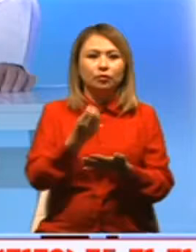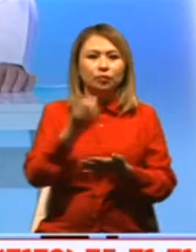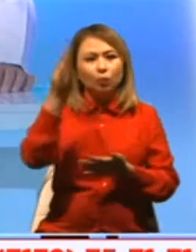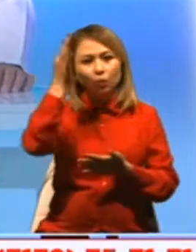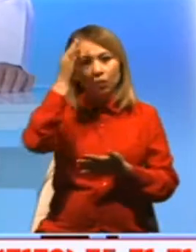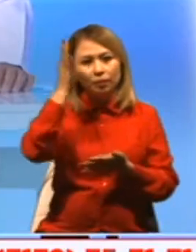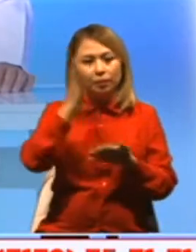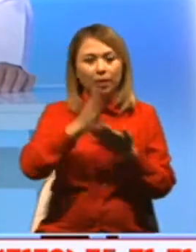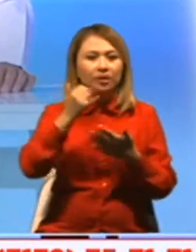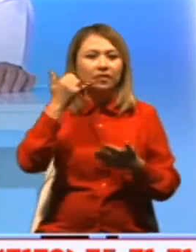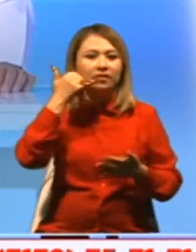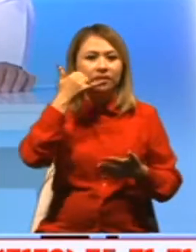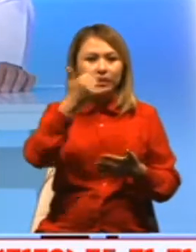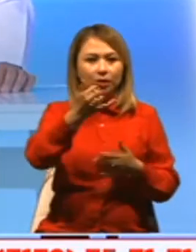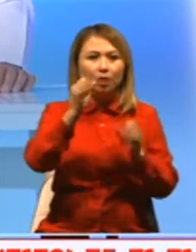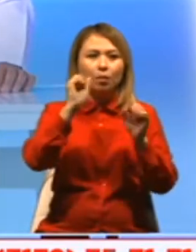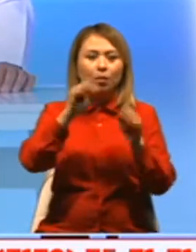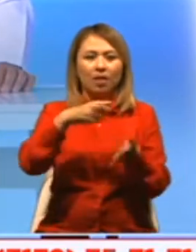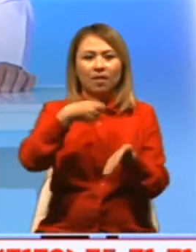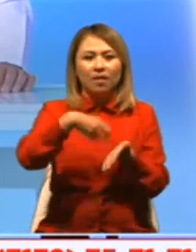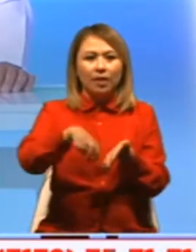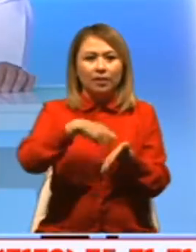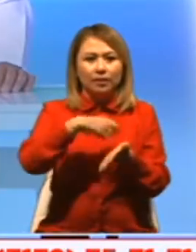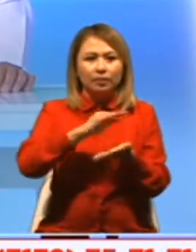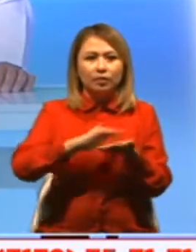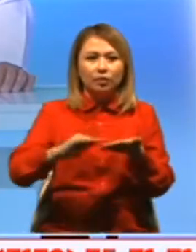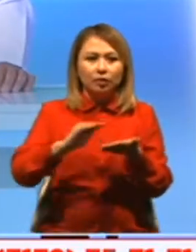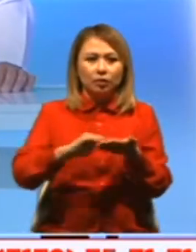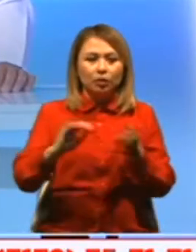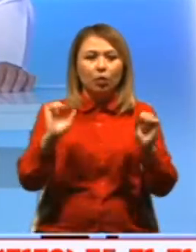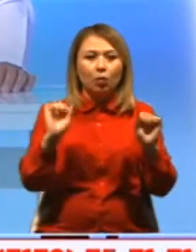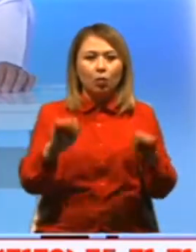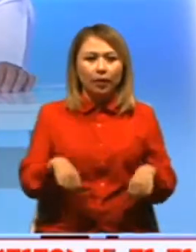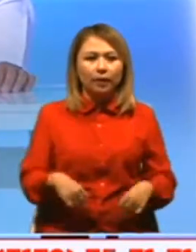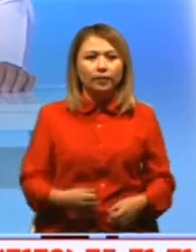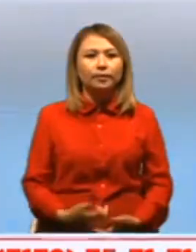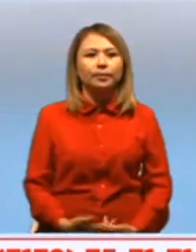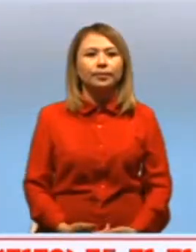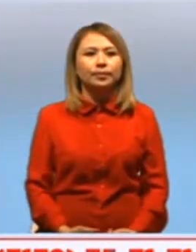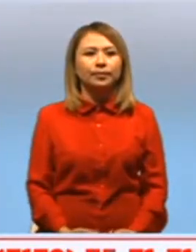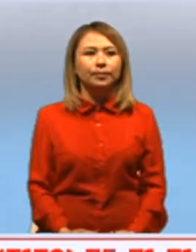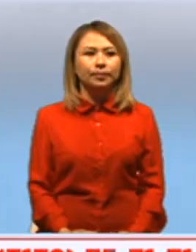ескертеміз. Хабарласыңыздар, қоңырау шалыңыздар, WhatsApp желісіне сұрақтарыңыз болса, міндетті түрде жолдаңыздар.